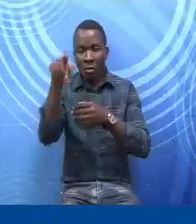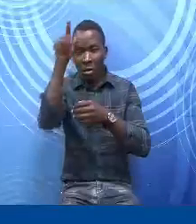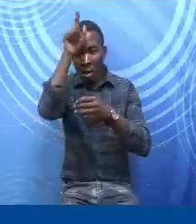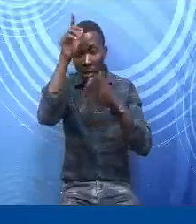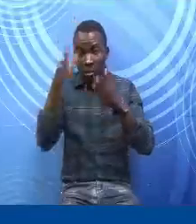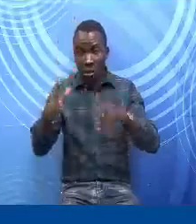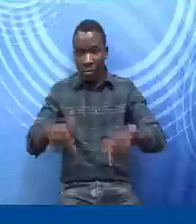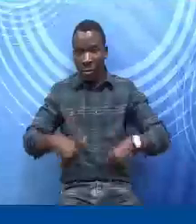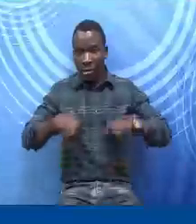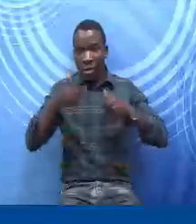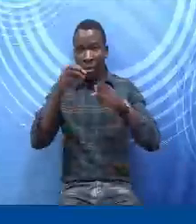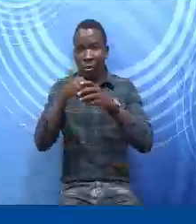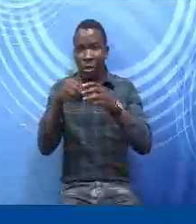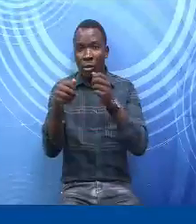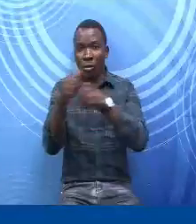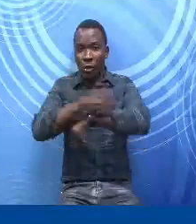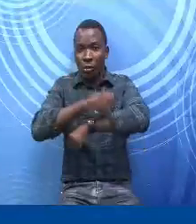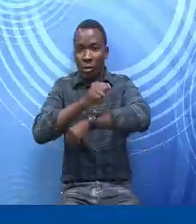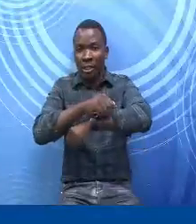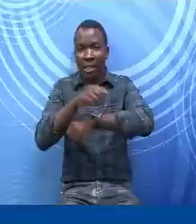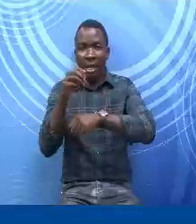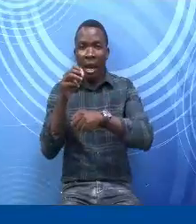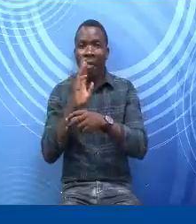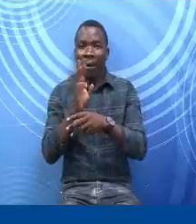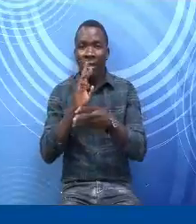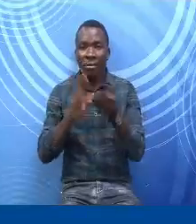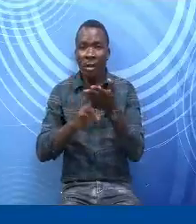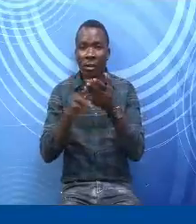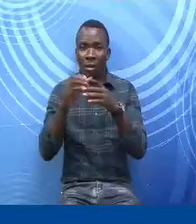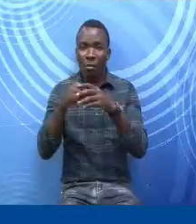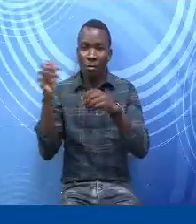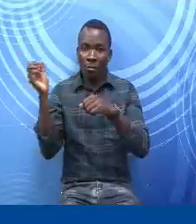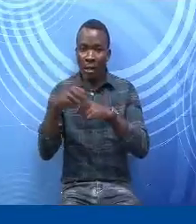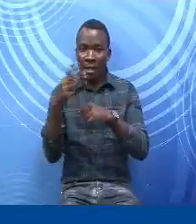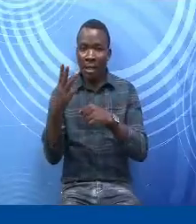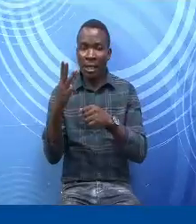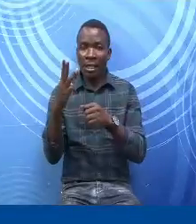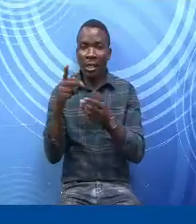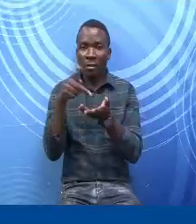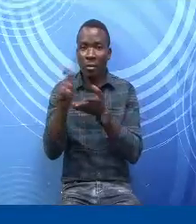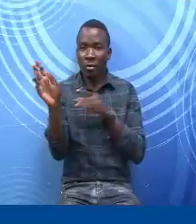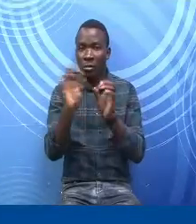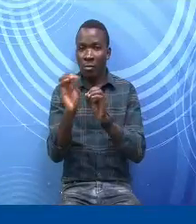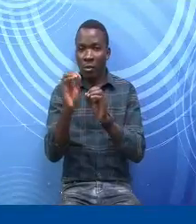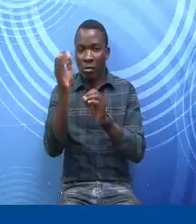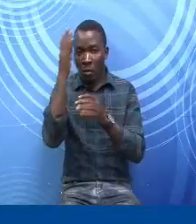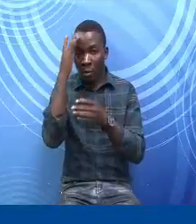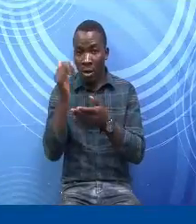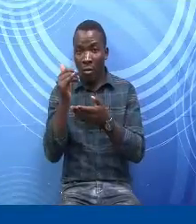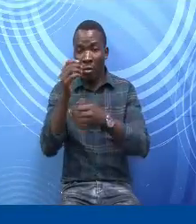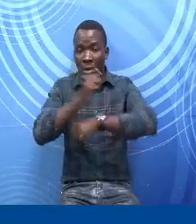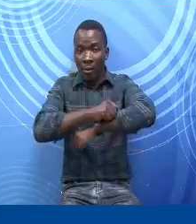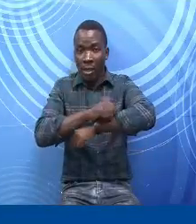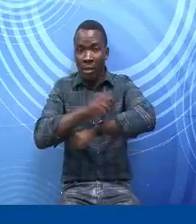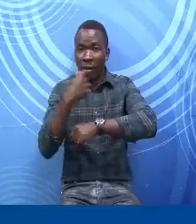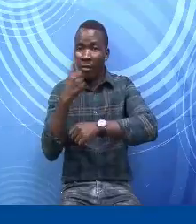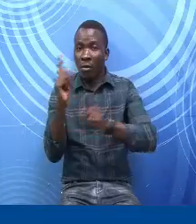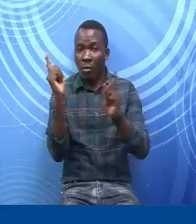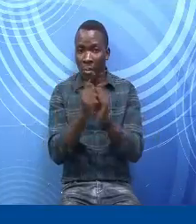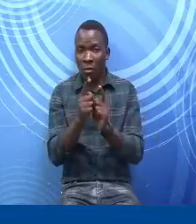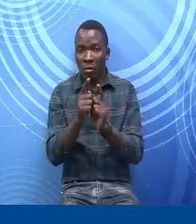cya COVID-19. Amazi bakoresheje muri ayo mezi ane na n'ubu ntibarishyurwa n'abari bafite mu nshingano iki gikorwa, ibyo bamwe mu banyeshuri bavuga ko biri kubagiraho ingaruka